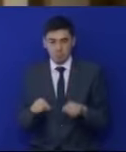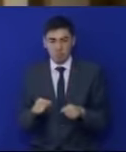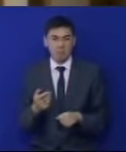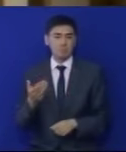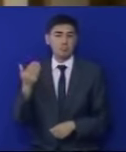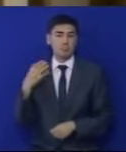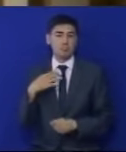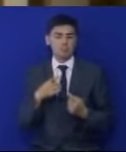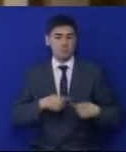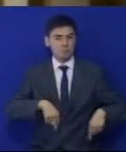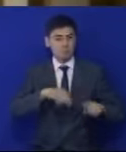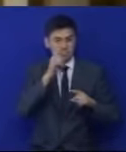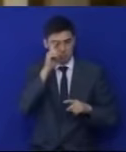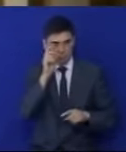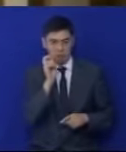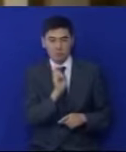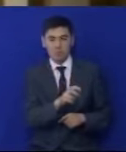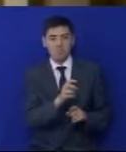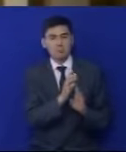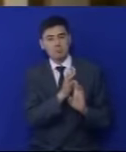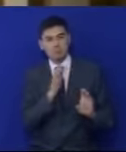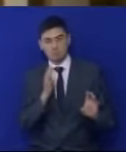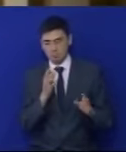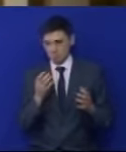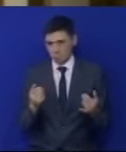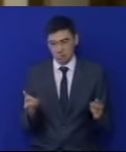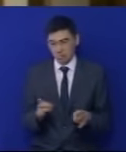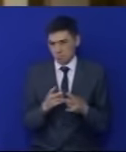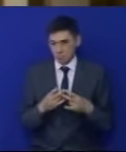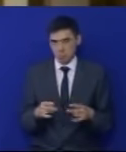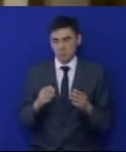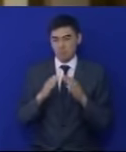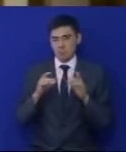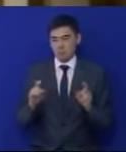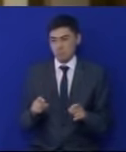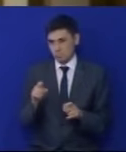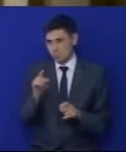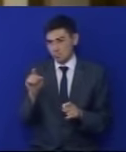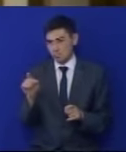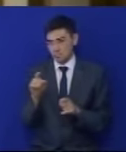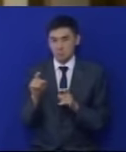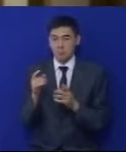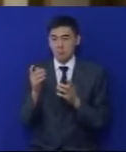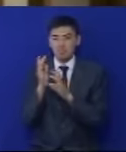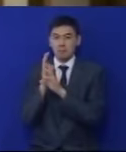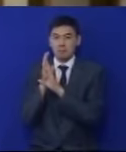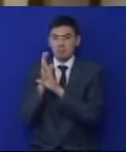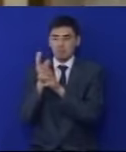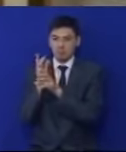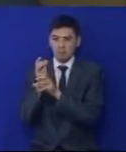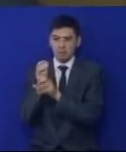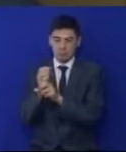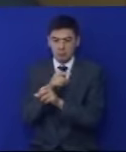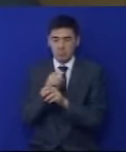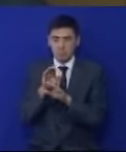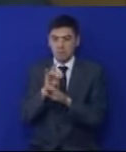тұрғанбыз. Қазірде бұл бағдарлама өте ыңғайлы болды. Үйде отырып, басқара бересің. Балабақша кезегіңді бақылап, балаң үшін орын табуға